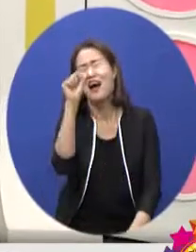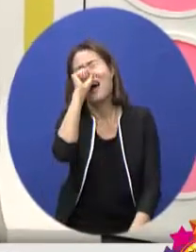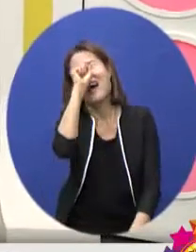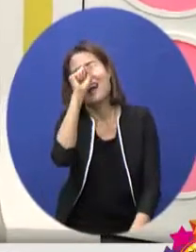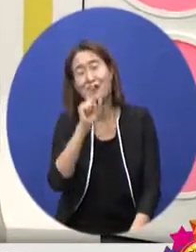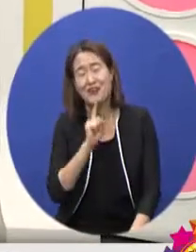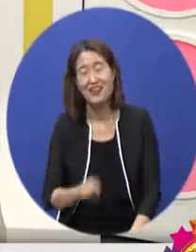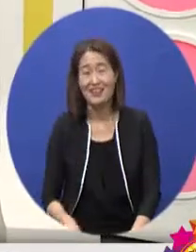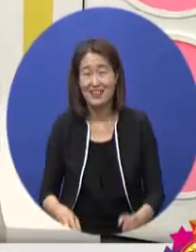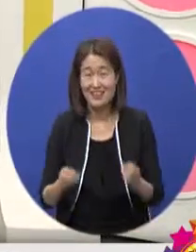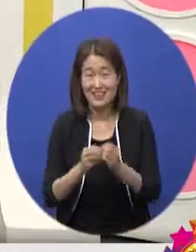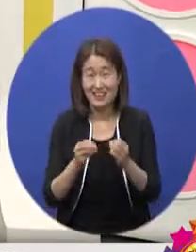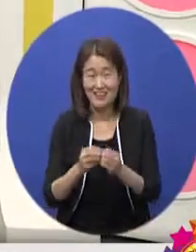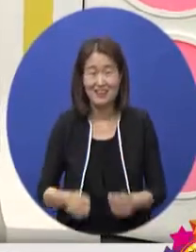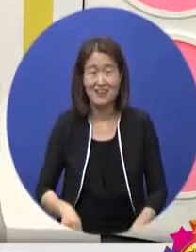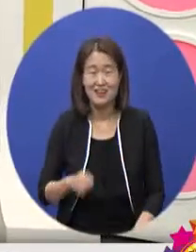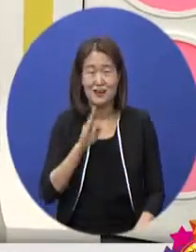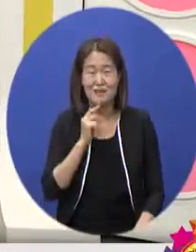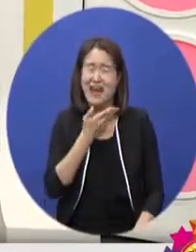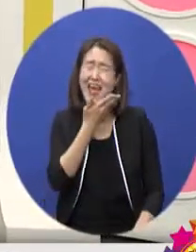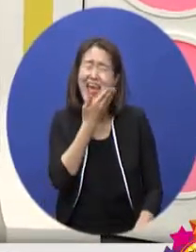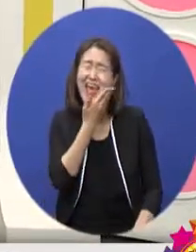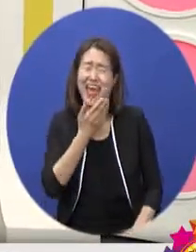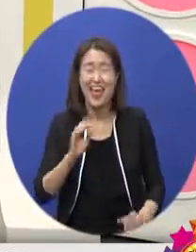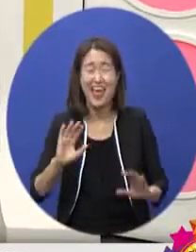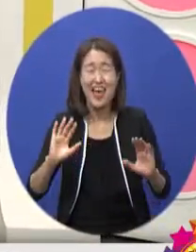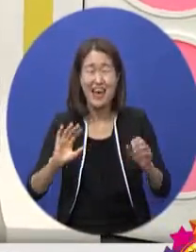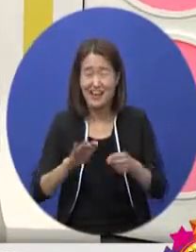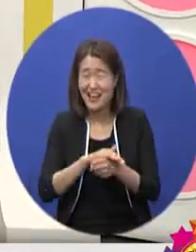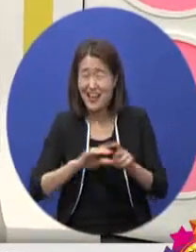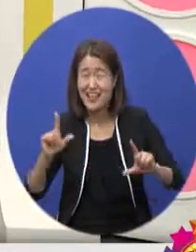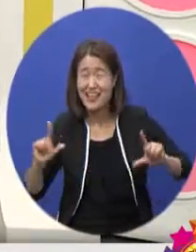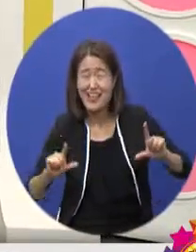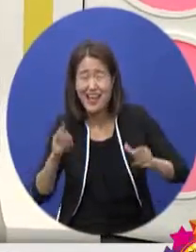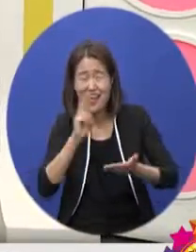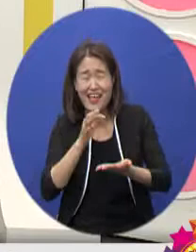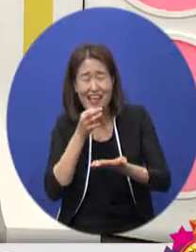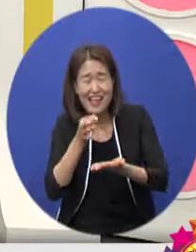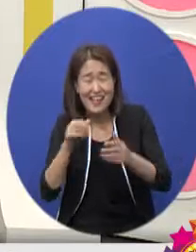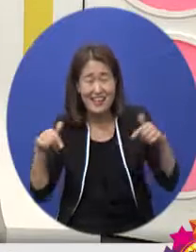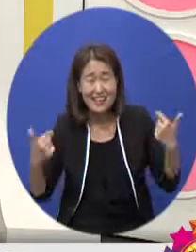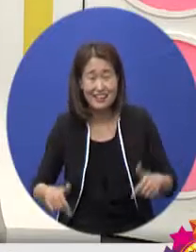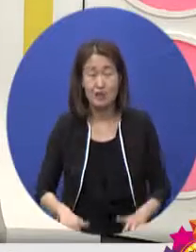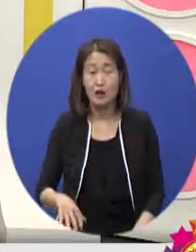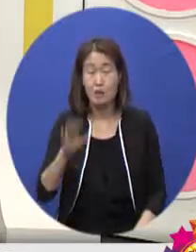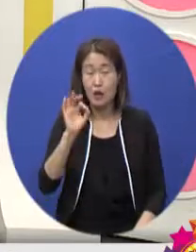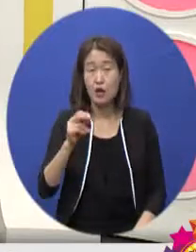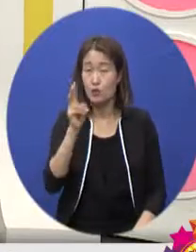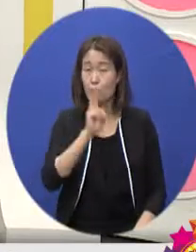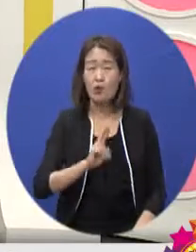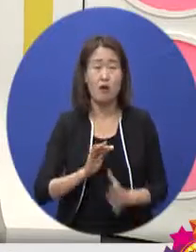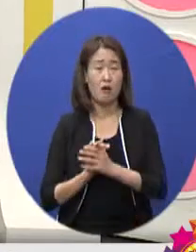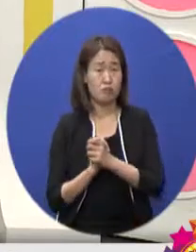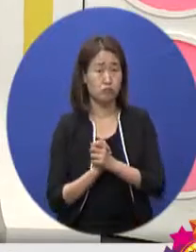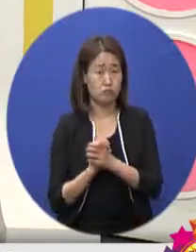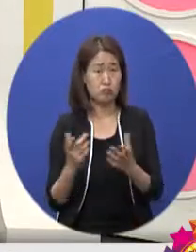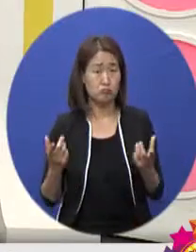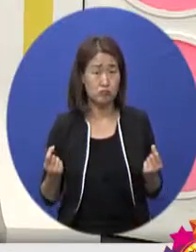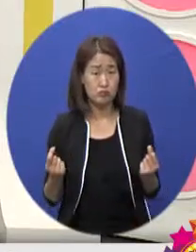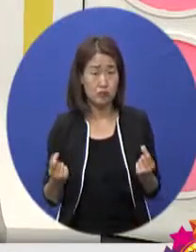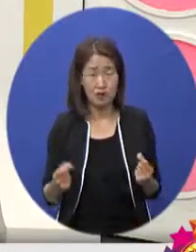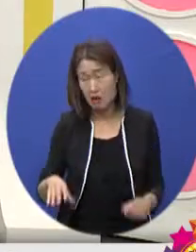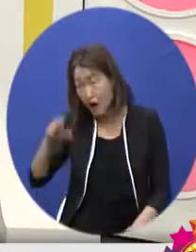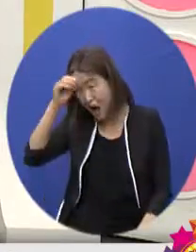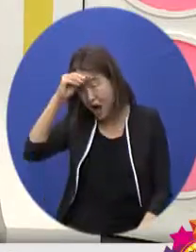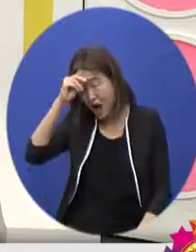거라 그래서 제가 최대한으로 좀 애교를 네. 부르려고 하는데 아, 아, 그리고 노래가 되게 친숙함이 뭐. 있어요 진짜요 진짜요 그죠? 금방